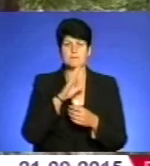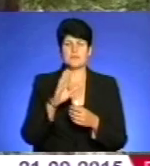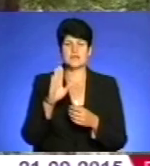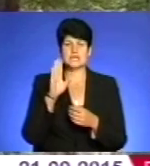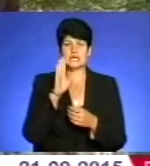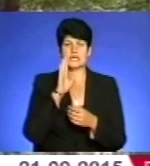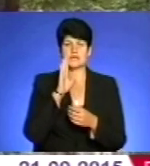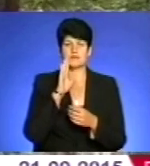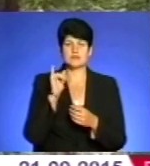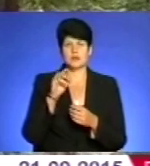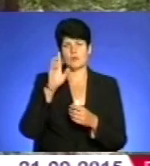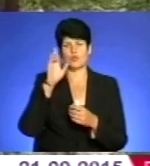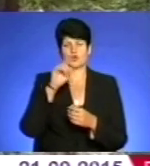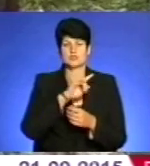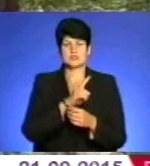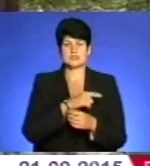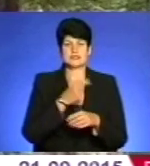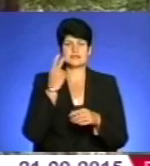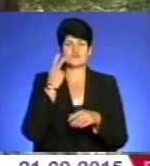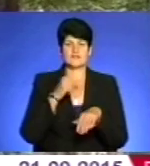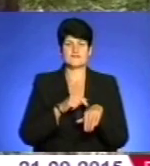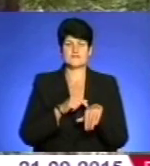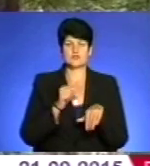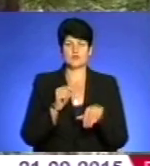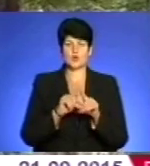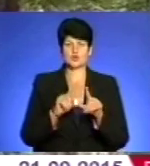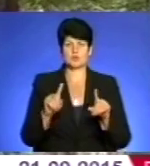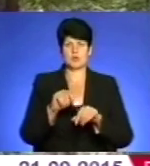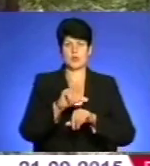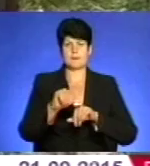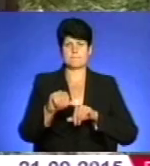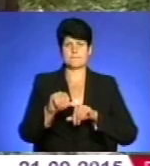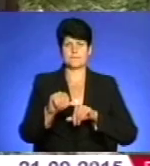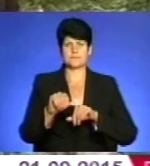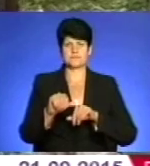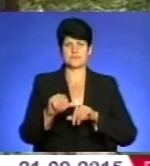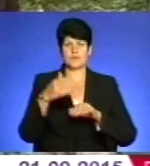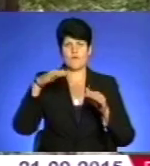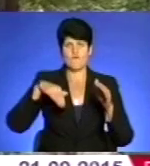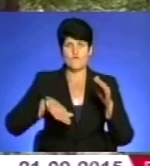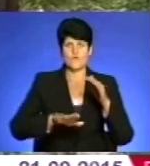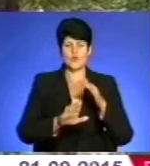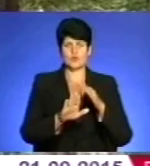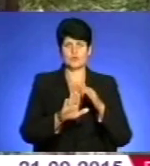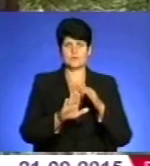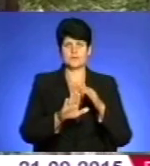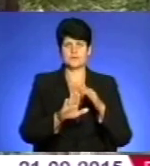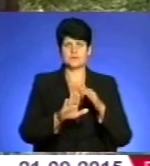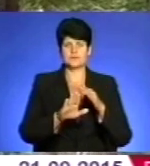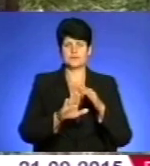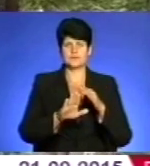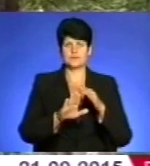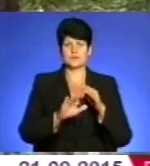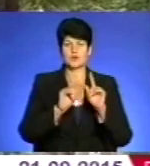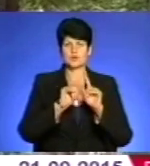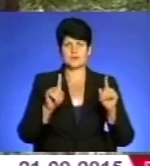так Божу силу завжди відчуваєш. Особливо на передовій, особливо в окопі, особливо